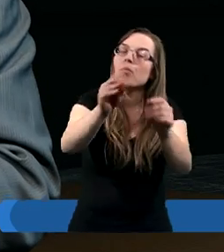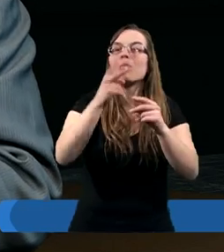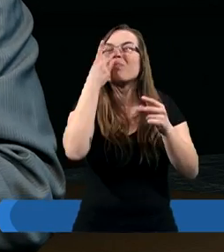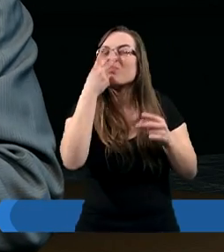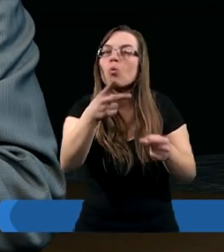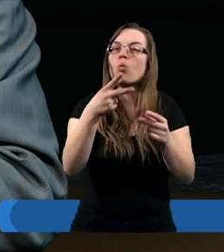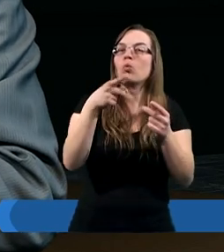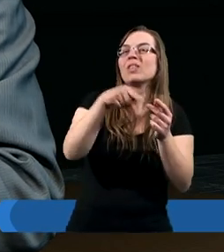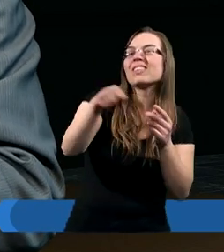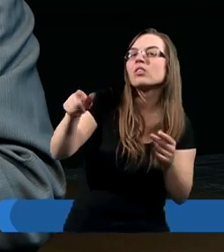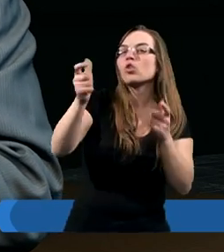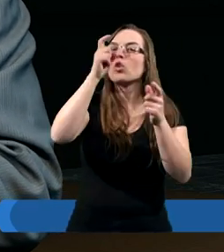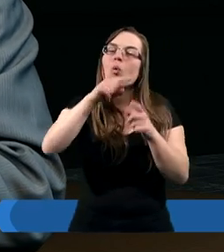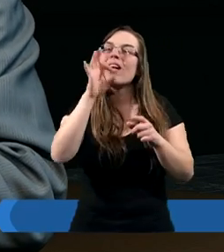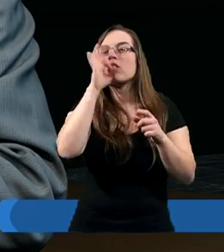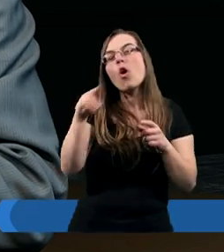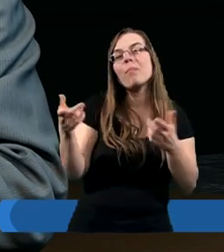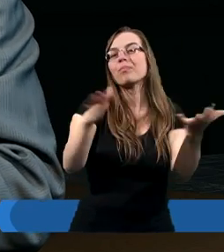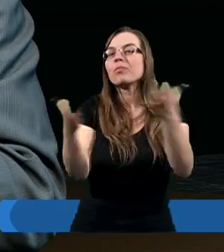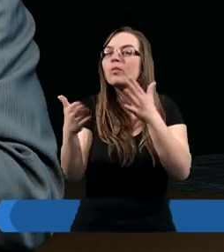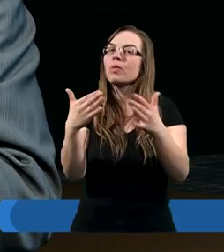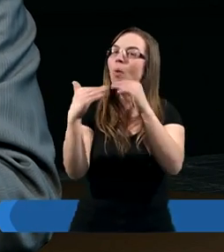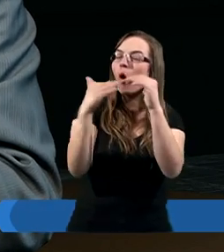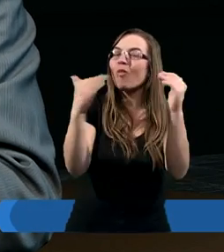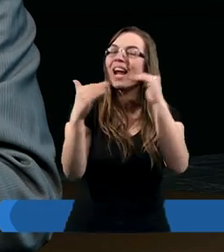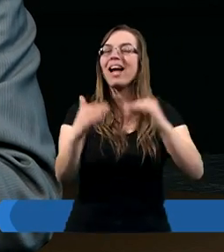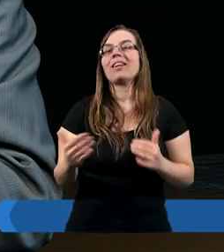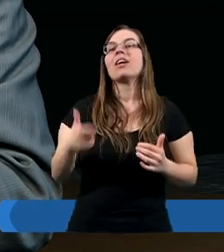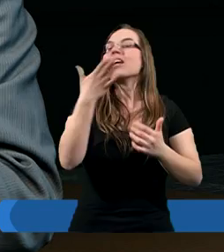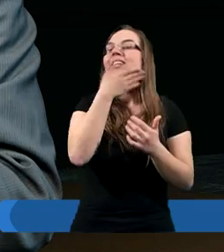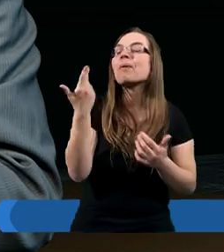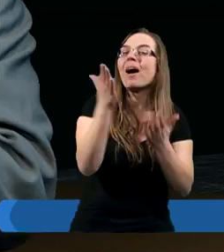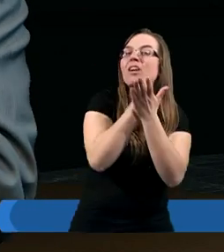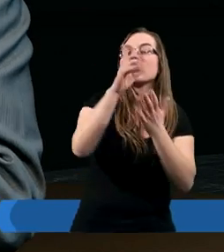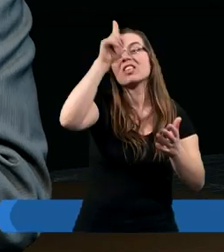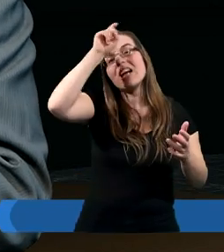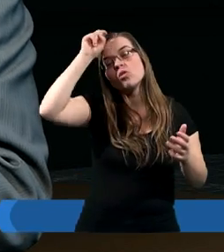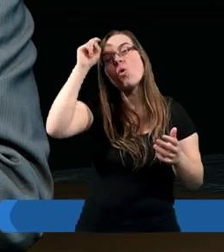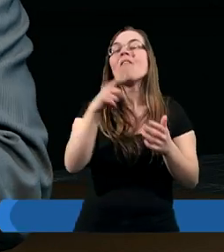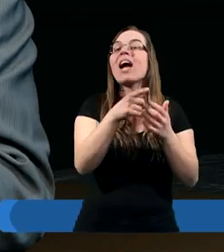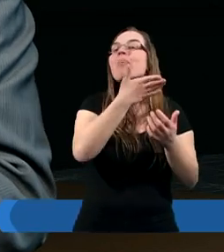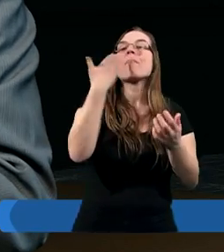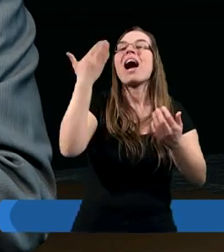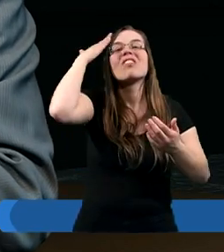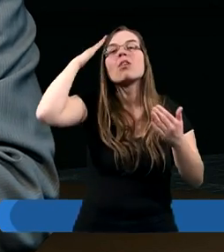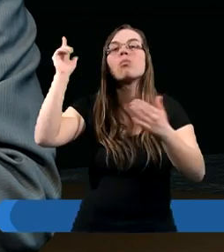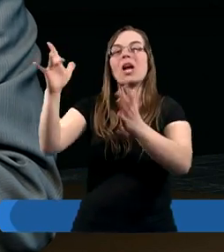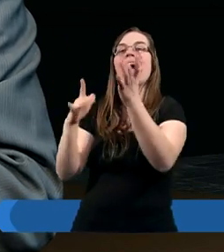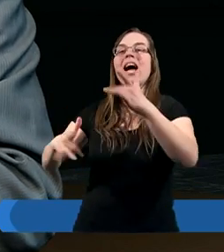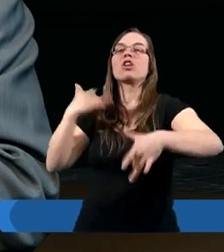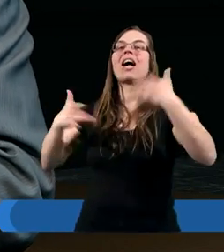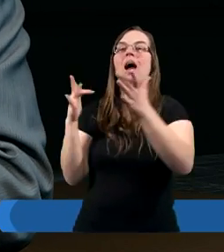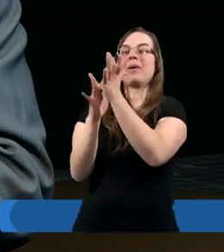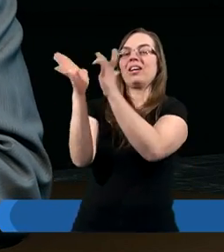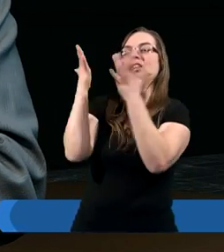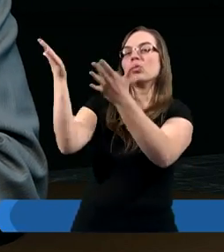to im smakuje, bo jest dobre, bo jest łatwe. Nie mają świadomości, że cierpi Chrystus, że już raz cierpiał i